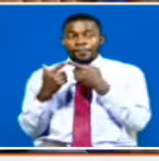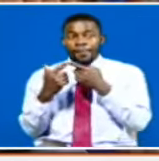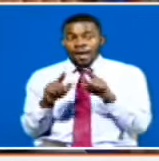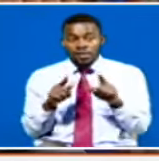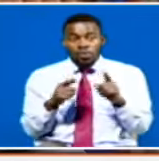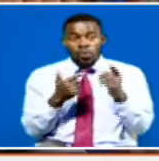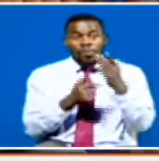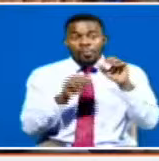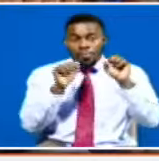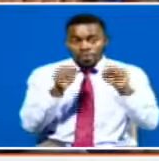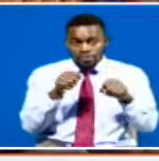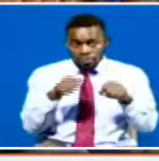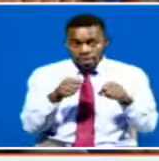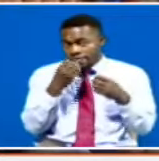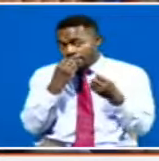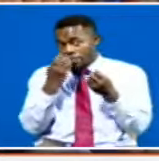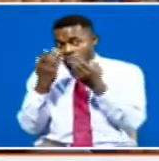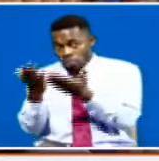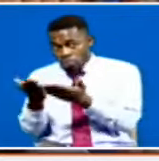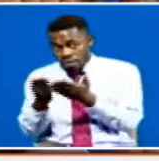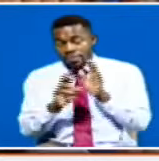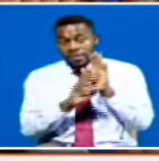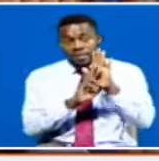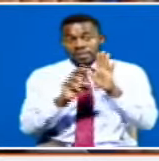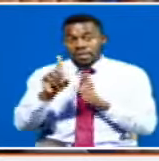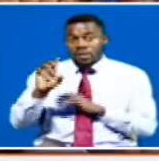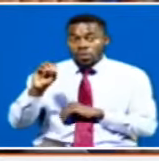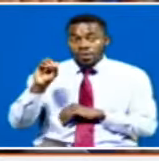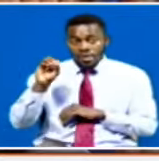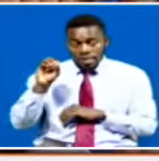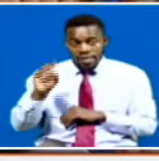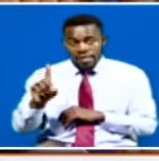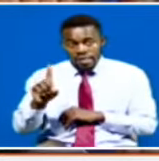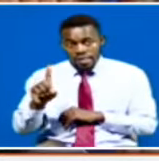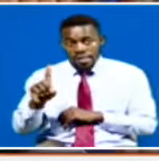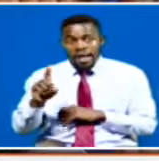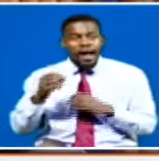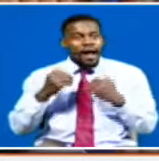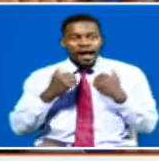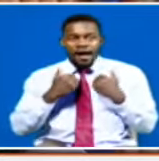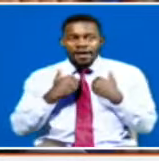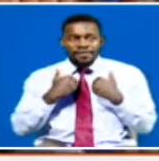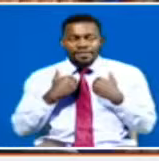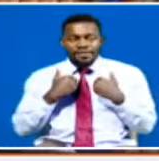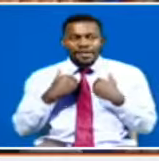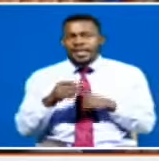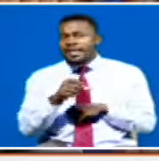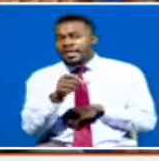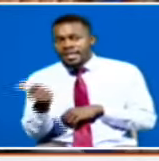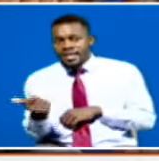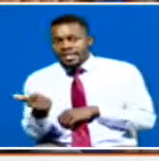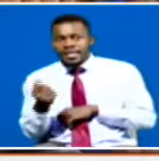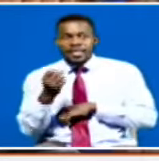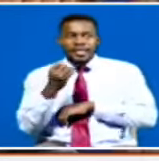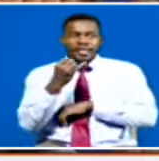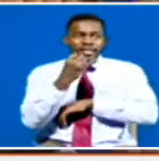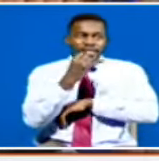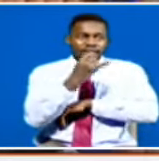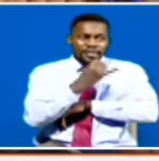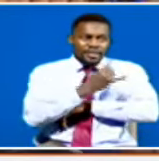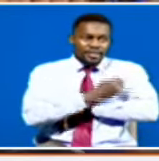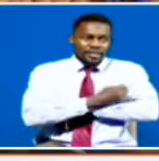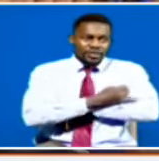BOG of Water Technical Training Institute is that we don't have any institution or any campus by the